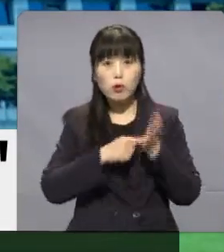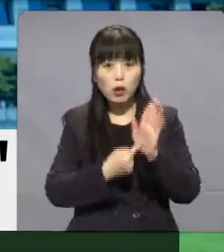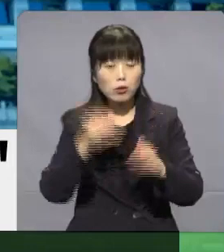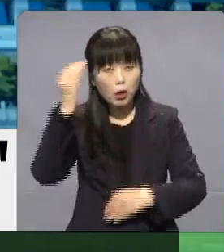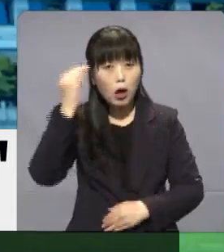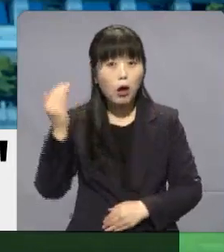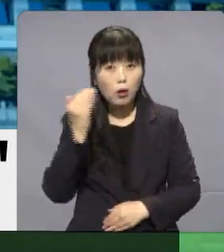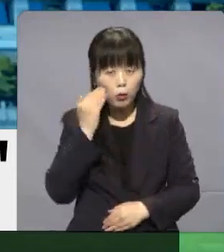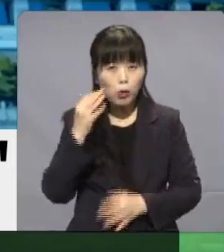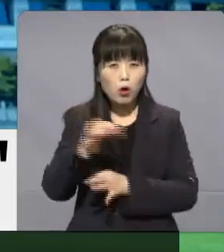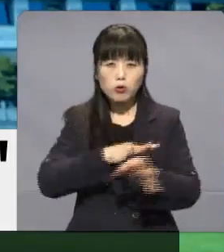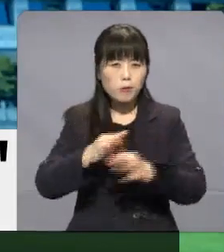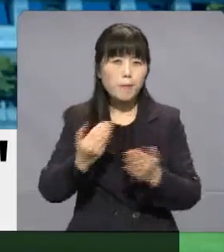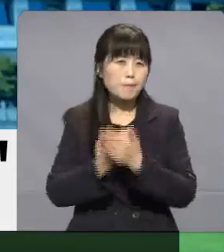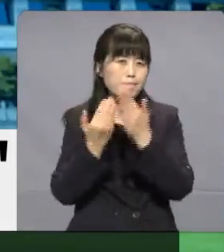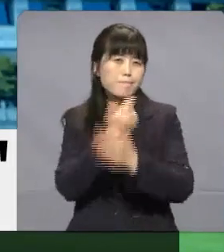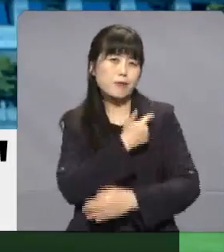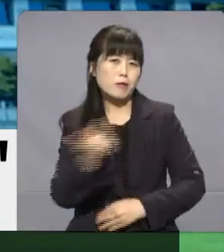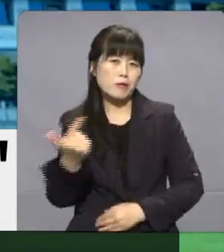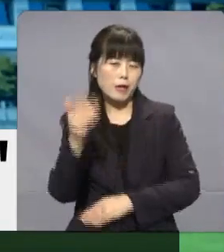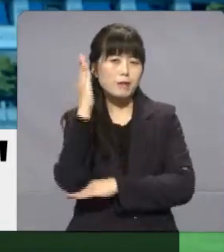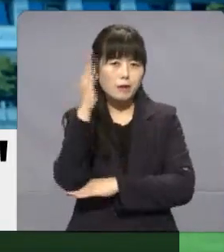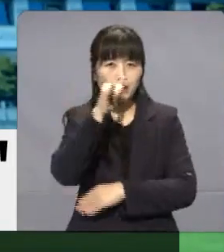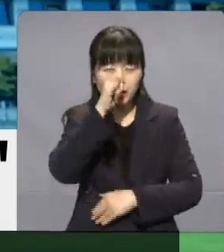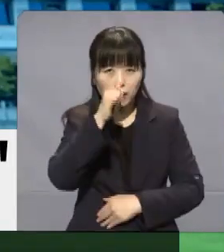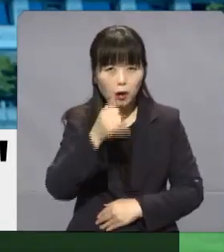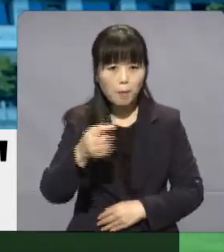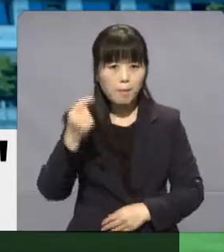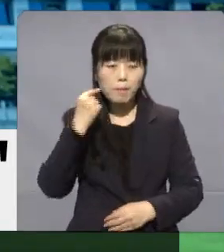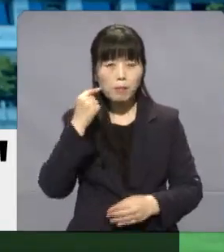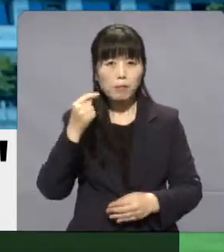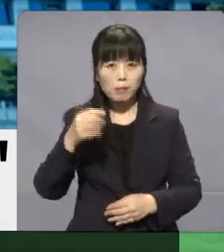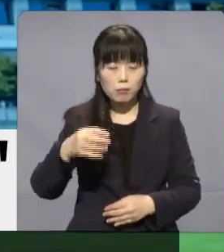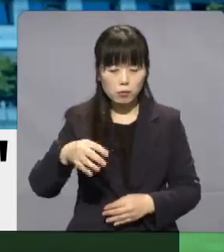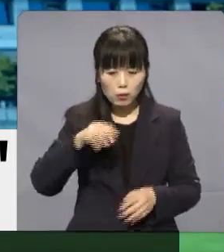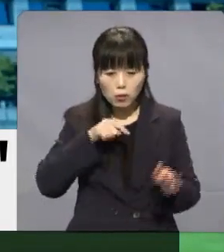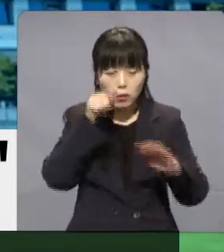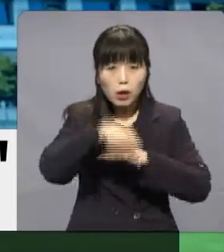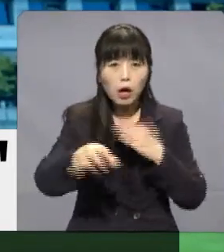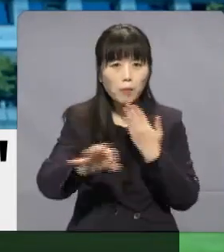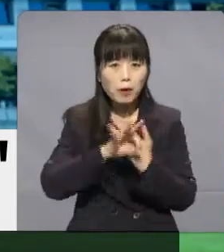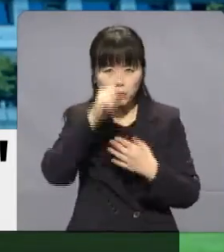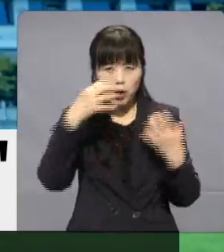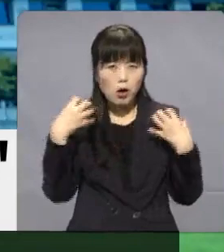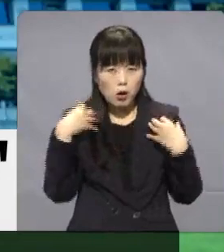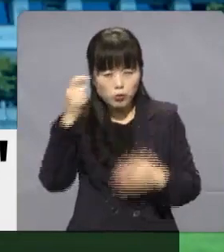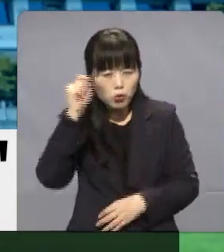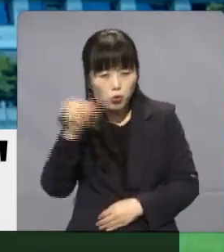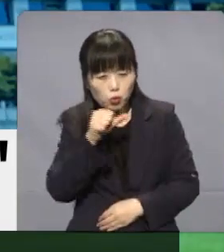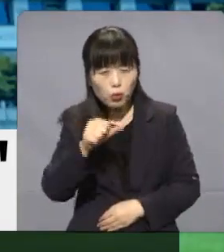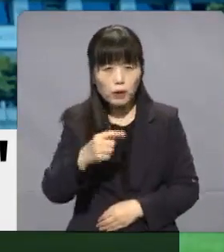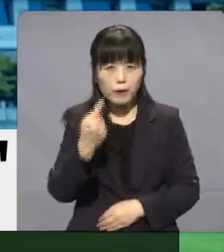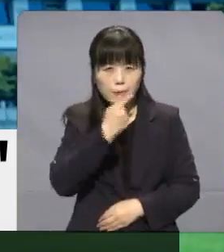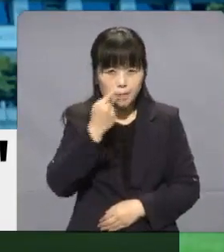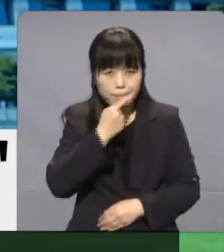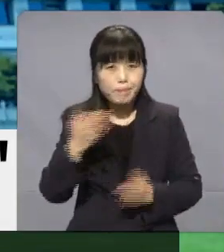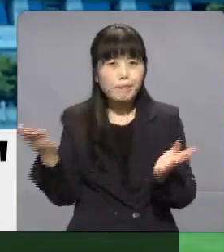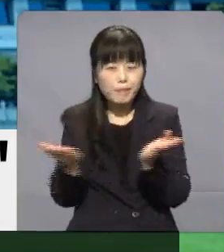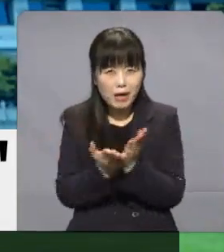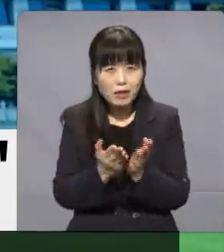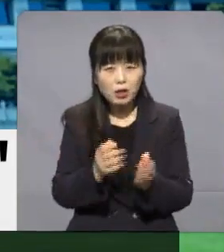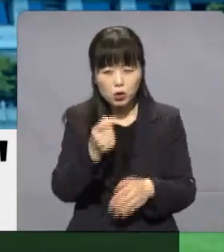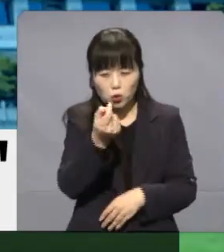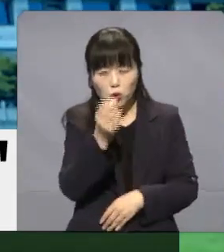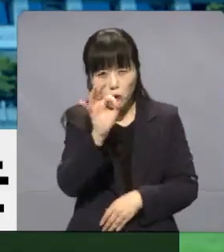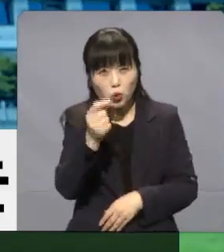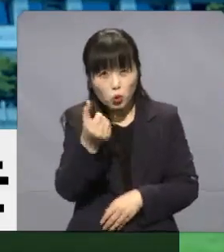경제 발전에 굉장히 크다라고 얘기를 합니다. 그런데 예. 막상 나오면은 정권 눈치 보거나 정권 입맛에 맞는 뭐 돈 조금